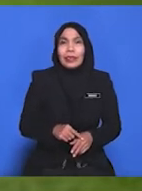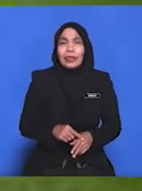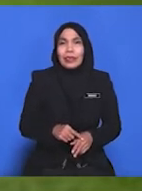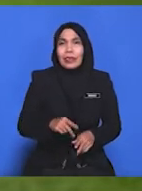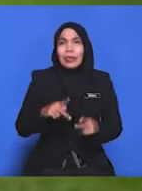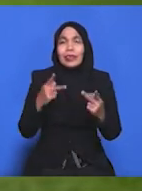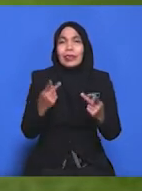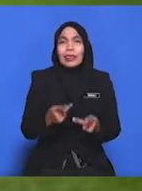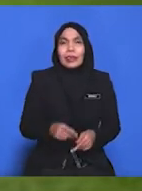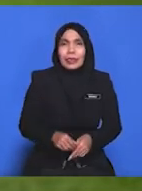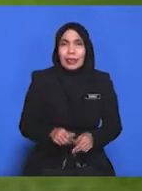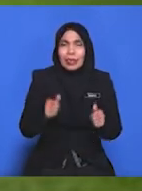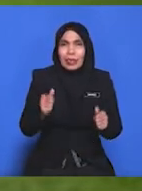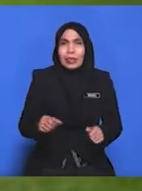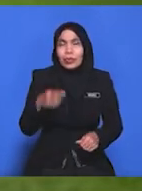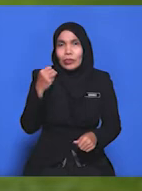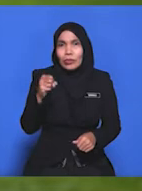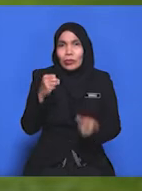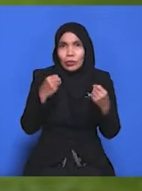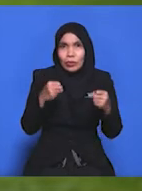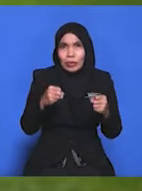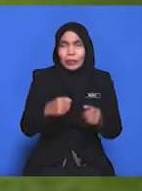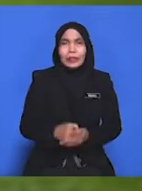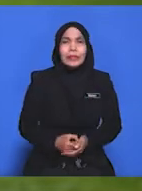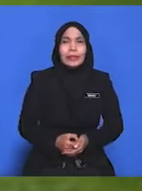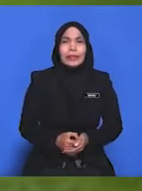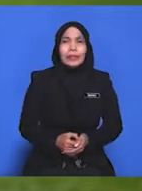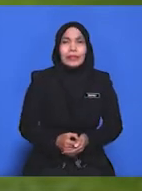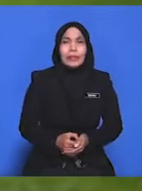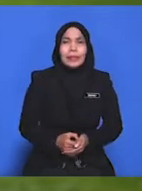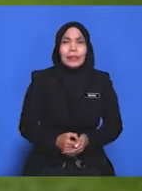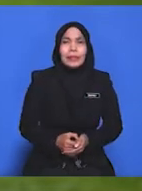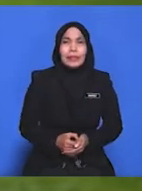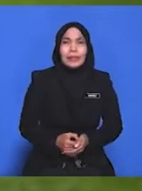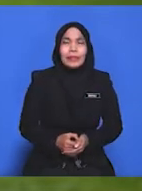menghimpunkan ramai peserta dan penonton dalam satu masa.